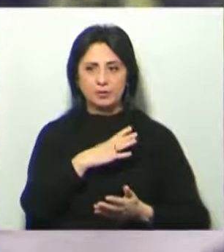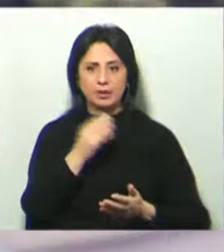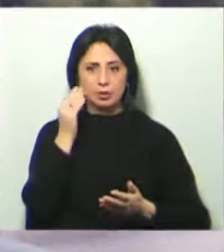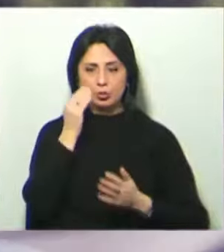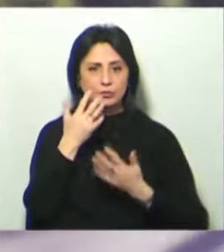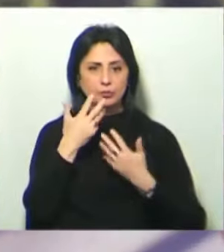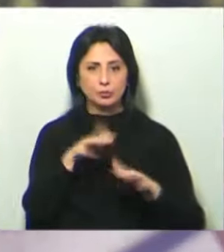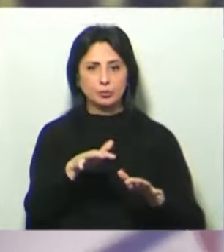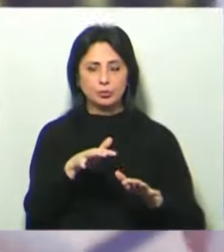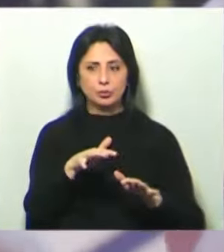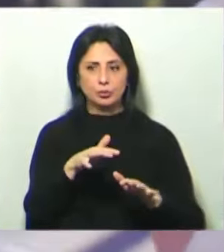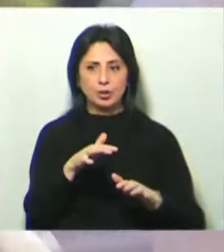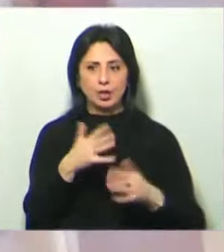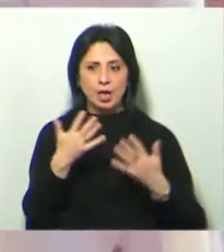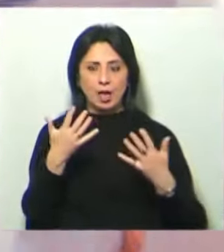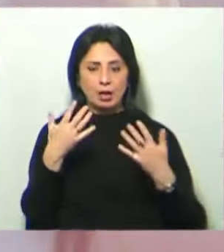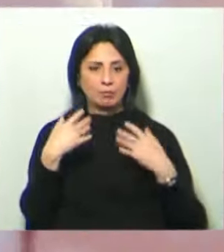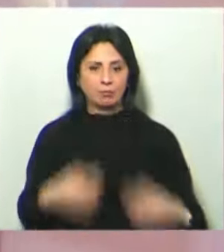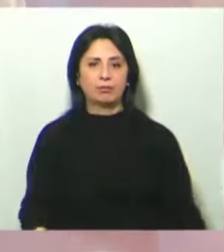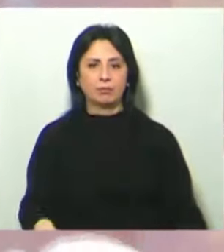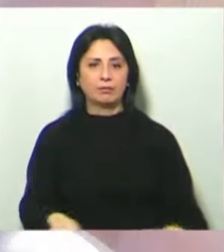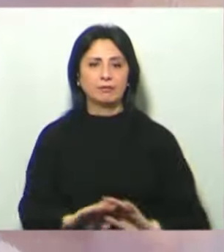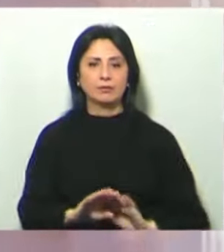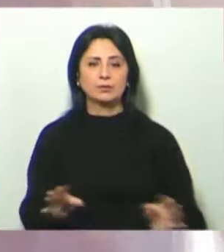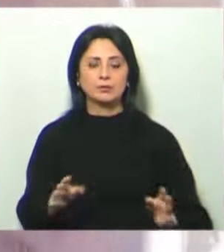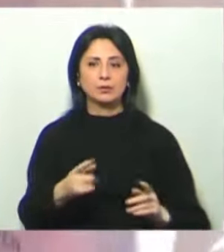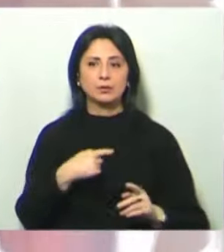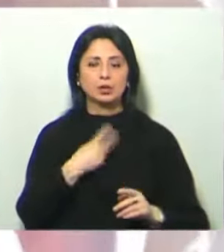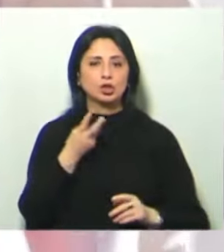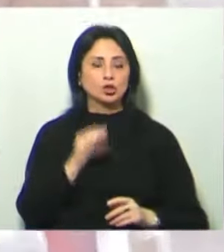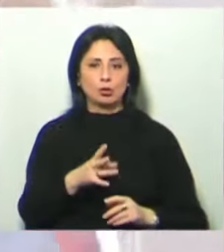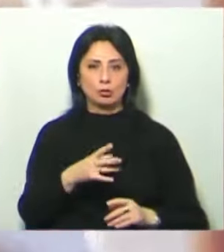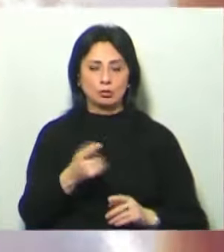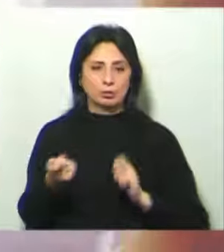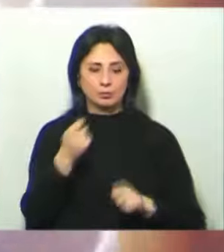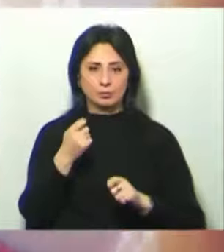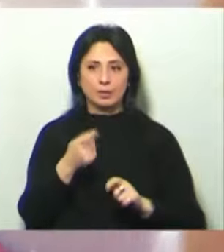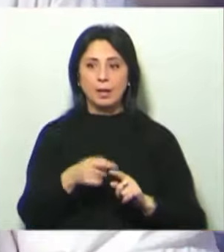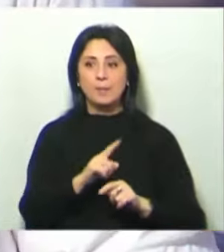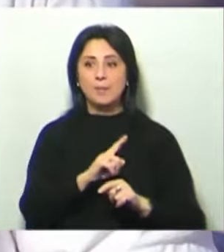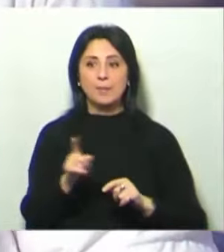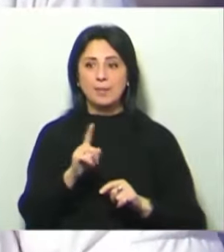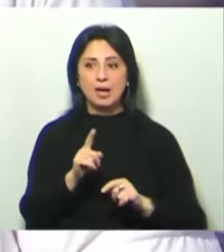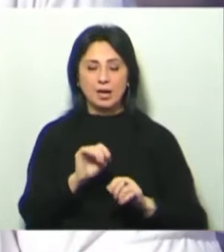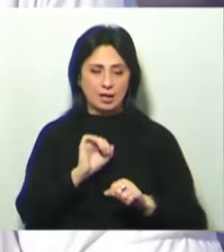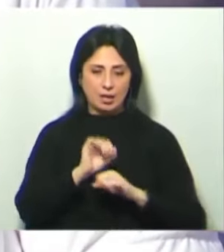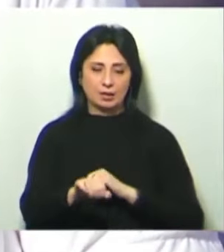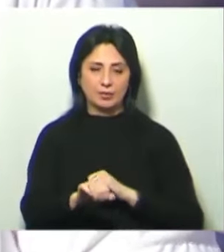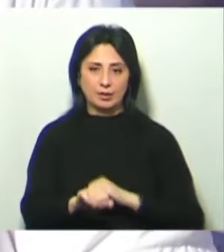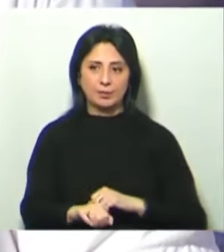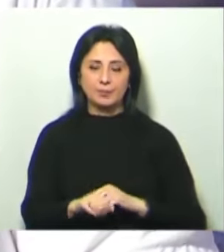თითქოს ხელები ჩამოვუშვი თუ რაღაც ზამძიმე იყო. მაგრამ